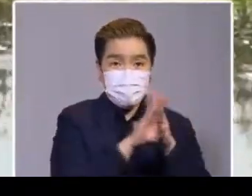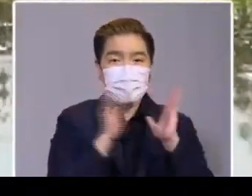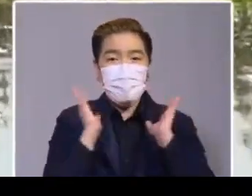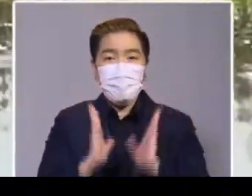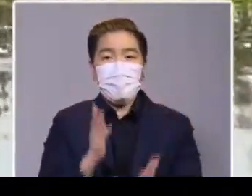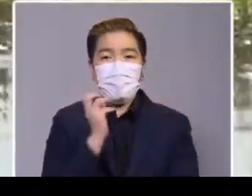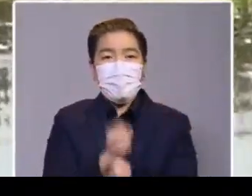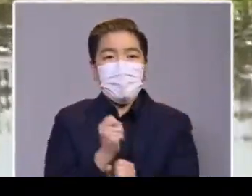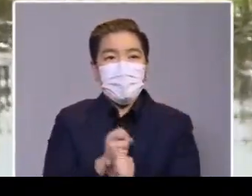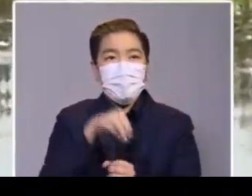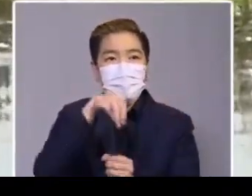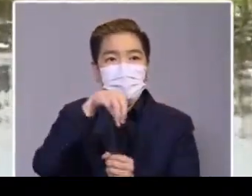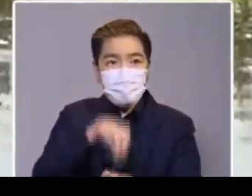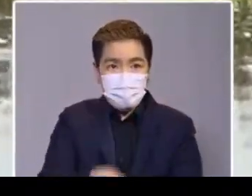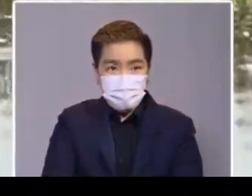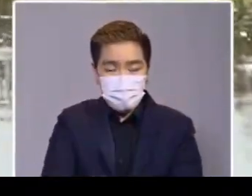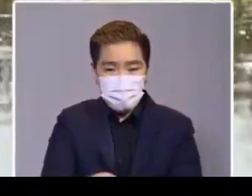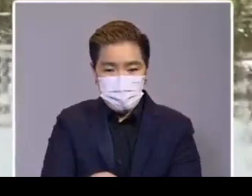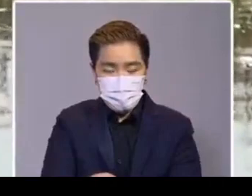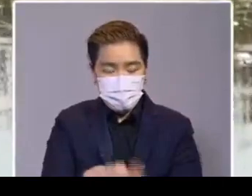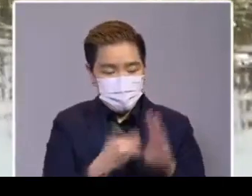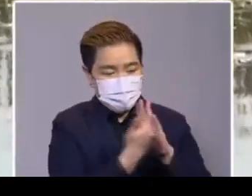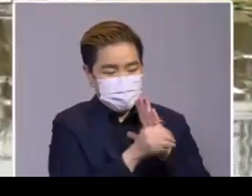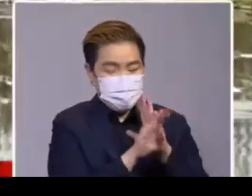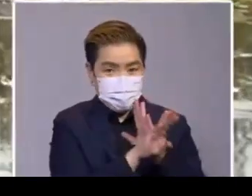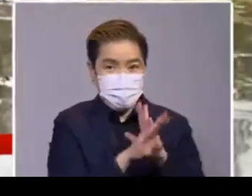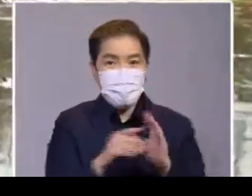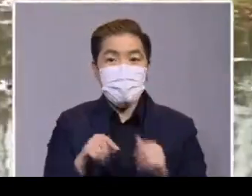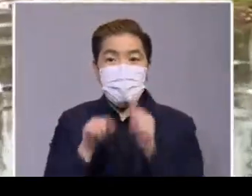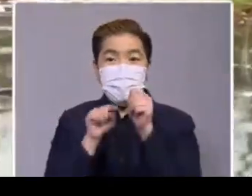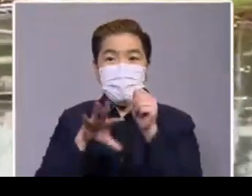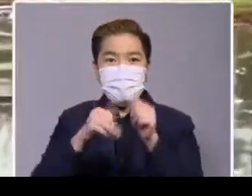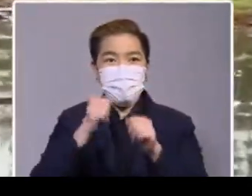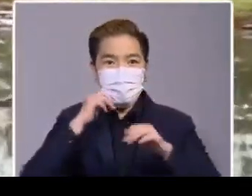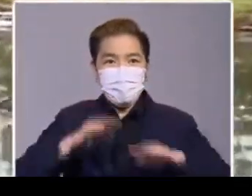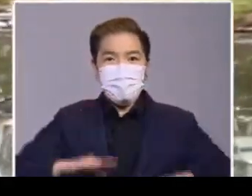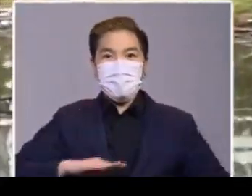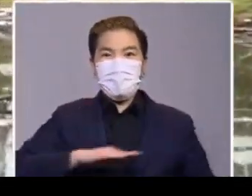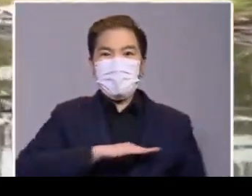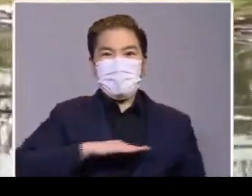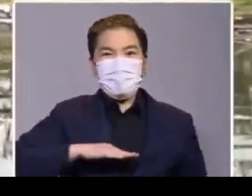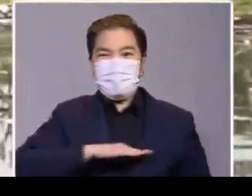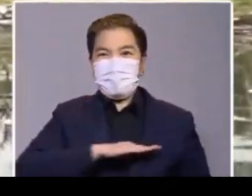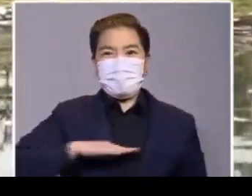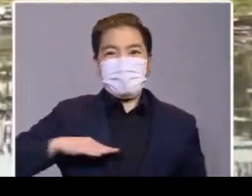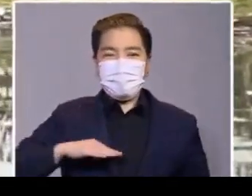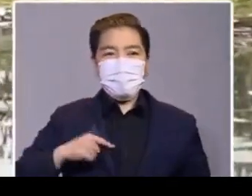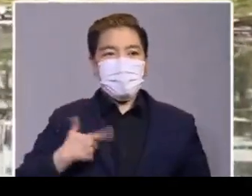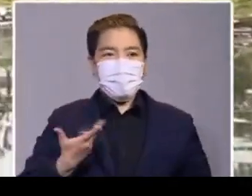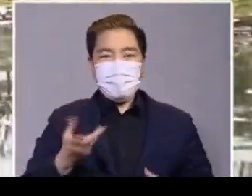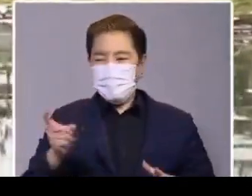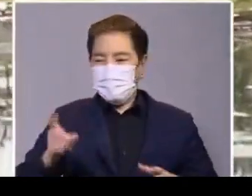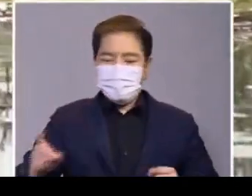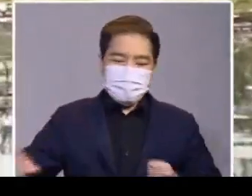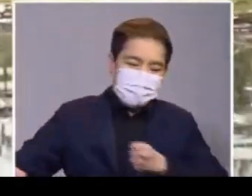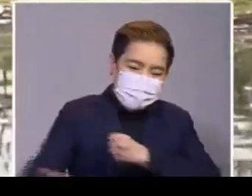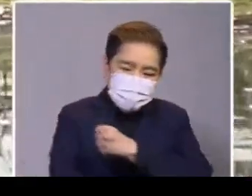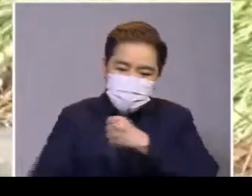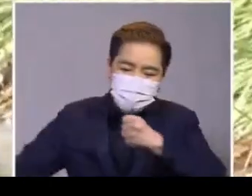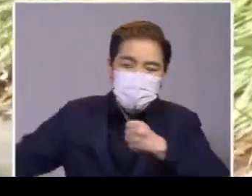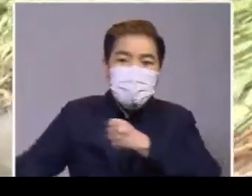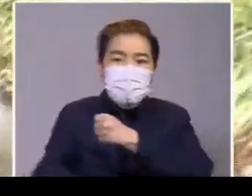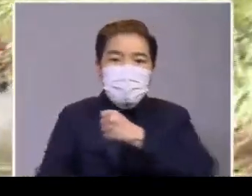บ้านสระที่ตุ่นนะฮะอยู่ในอำเภอคูเมืองลุยน้ำท่วมสูงเป็นเมตรๆนี่ใช้เคียวลงไปเกี่ยว